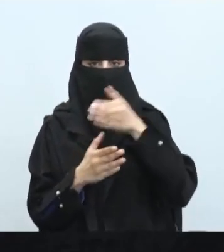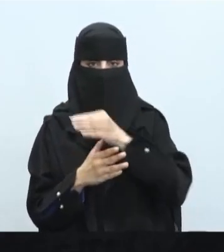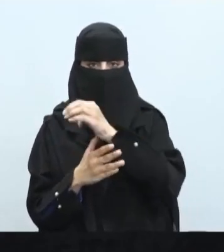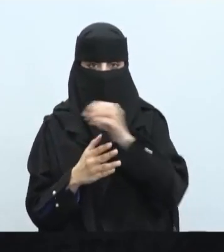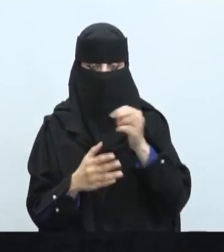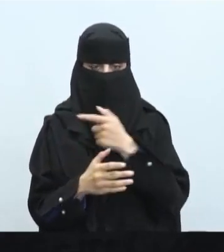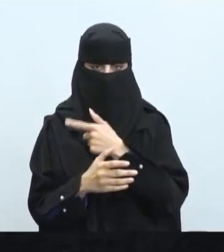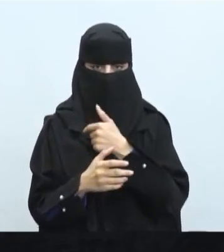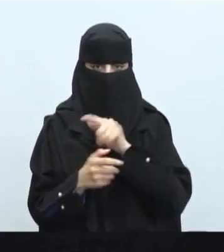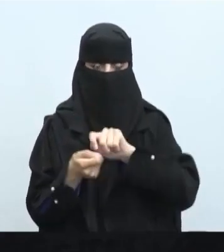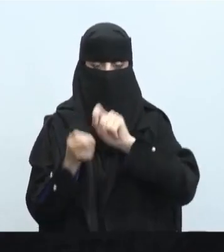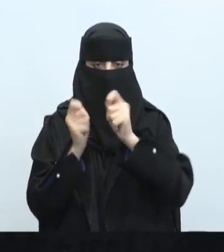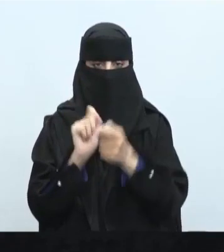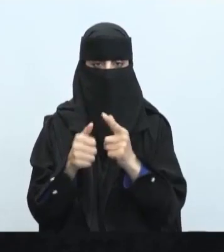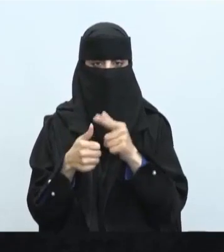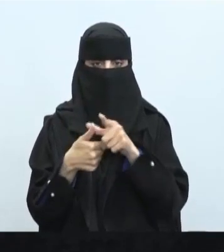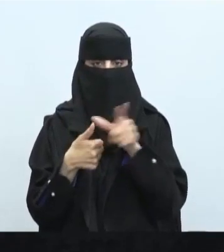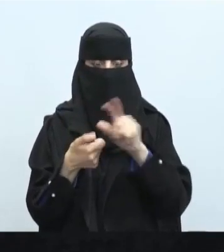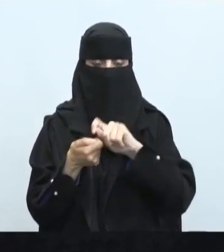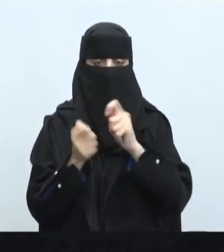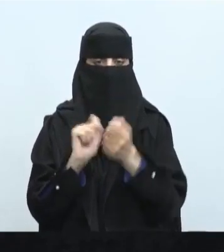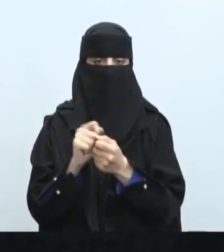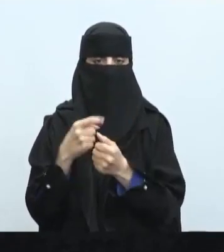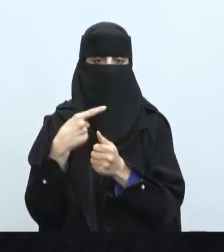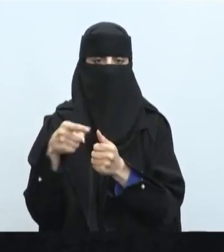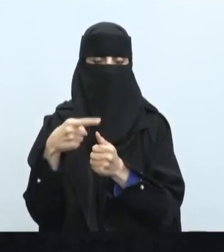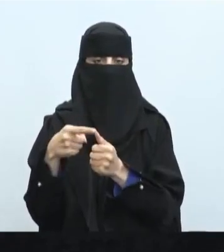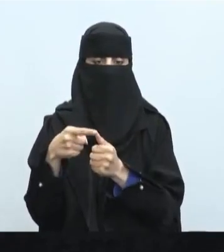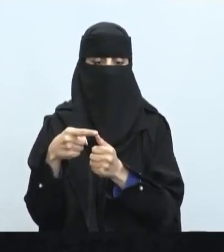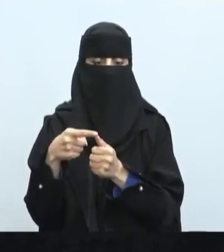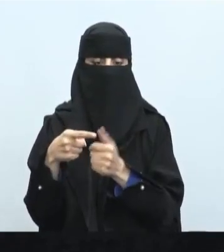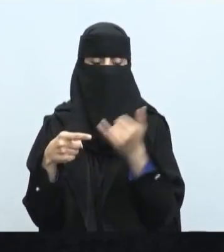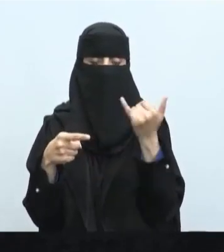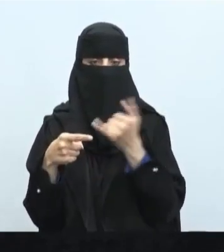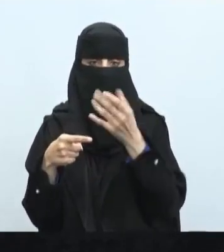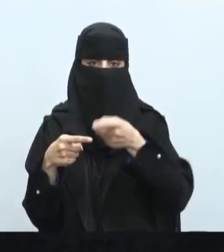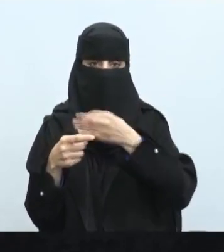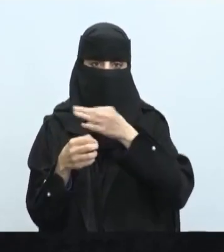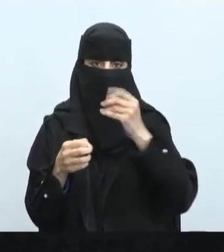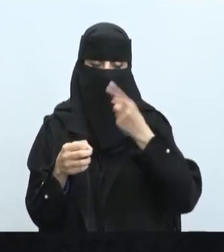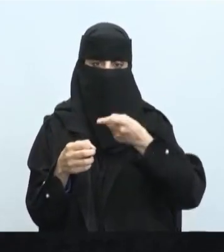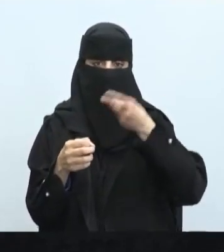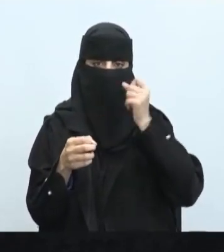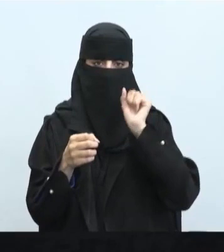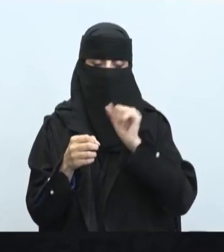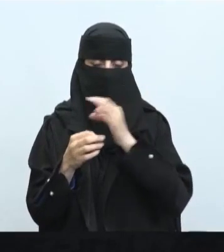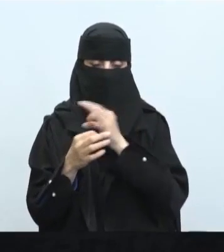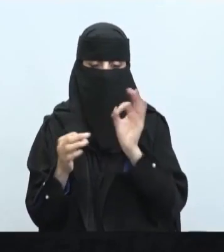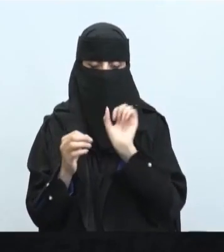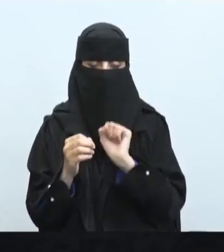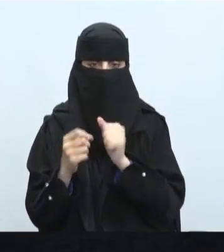الاسميه تنصب المبتدا لذا فانا بحاجه الى ان اتعرف